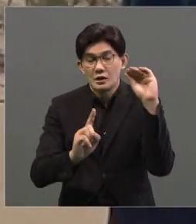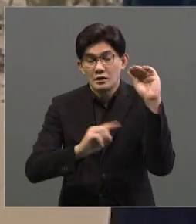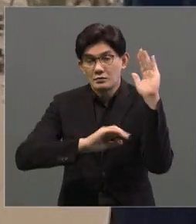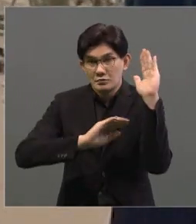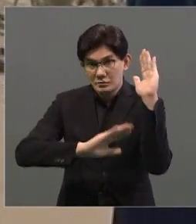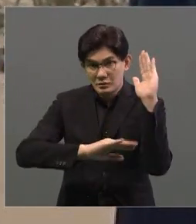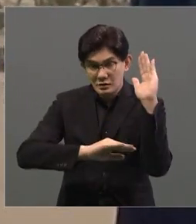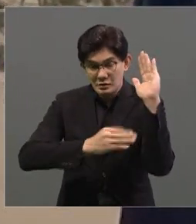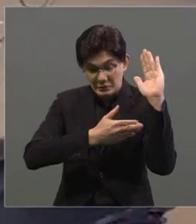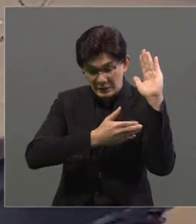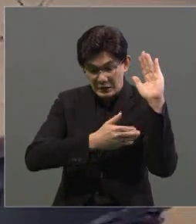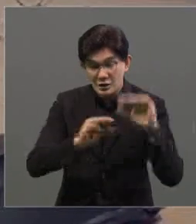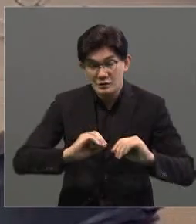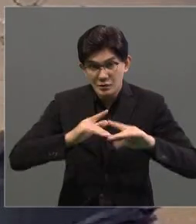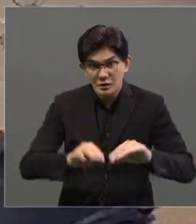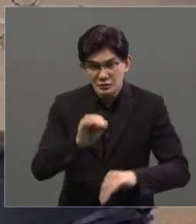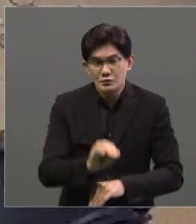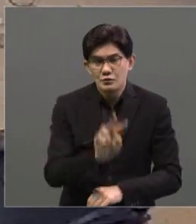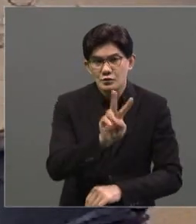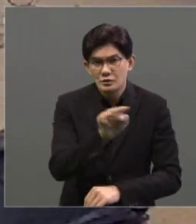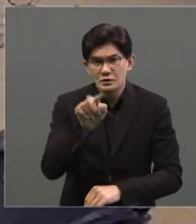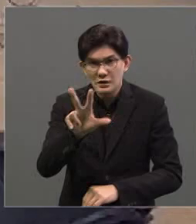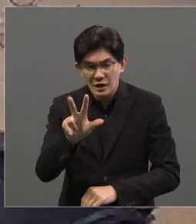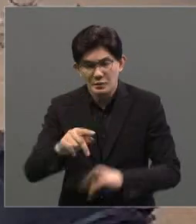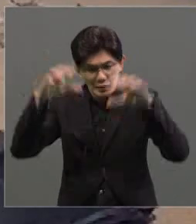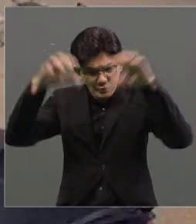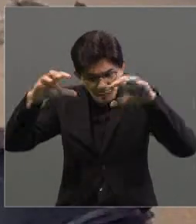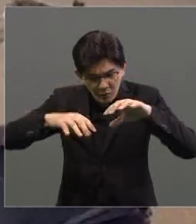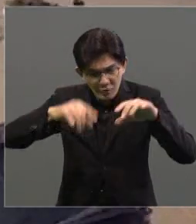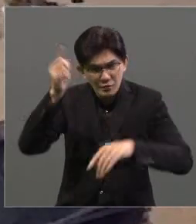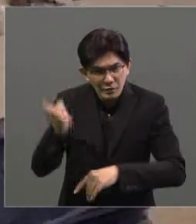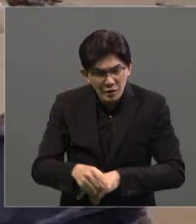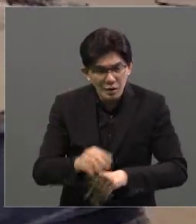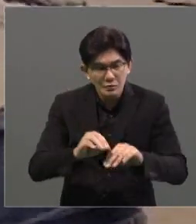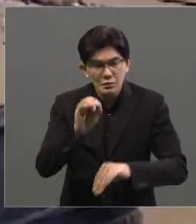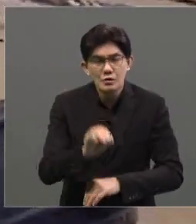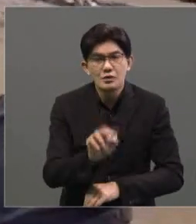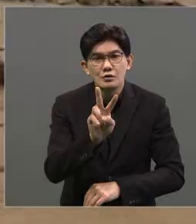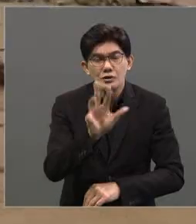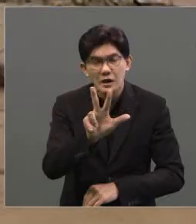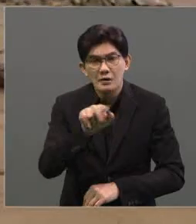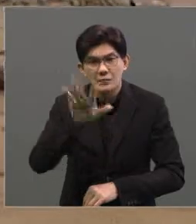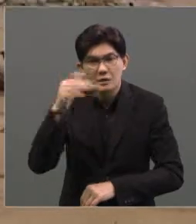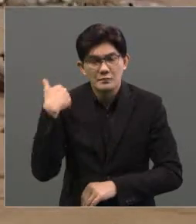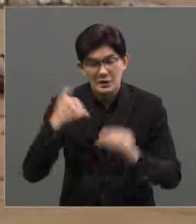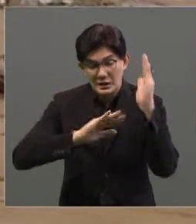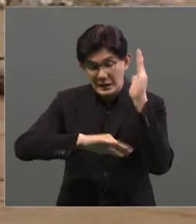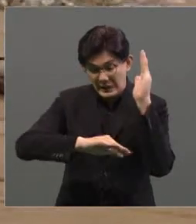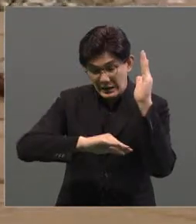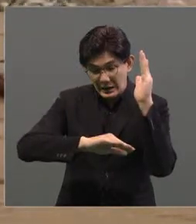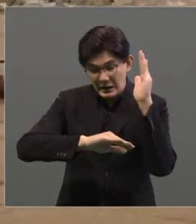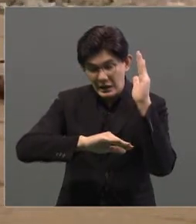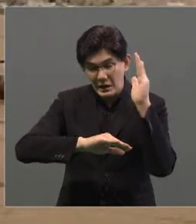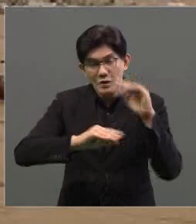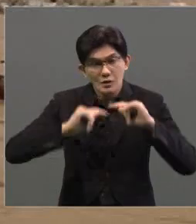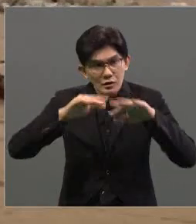นสูง 2-3 เมตรจุดไหนมีฝนฟ้าคะนองอาจจะเจอคลื่นสูงกว่า3เมตรได้ฝั่งอ่าวไทยเบาลงหน่อยนะครับไทยตอนอ่าวไทยตอน